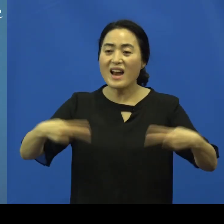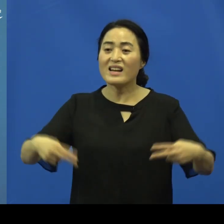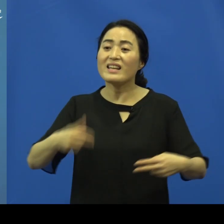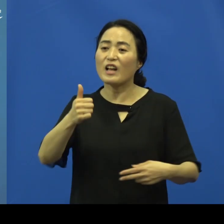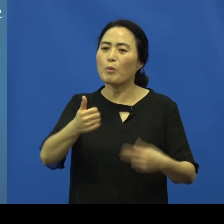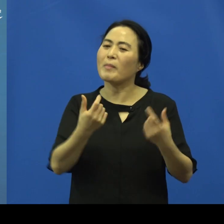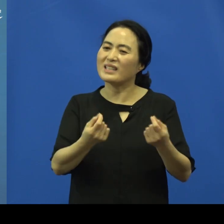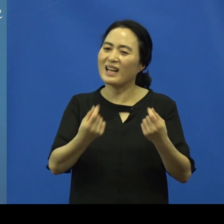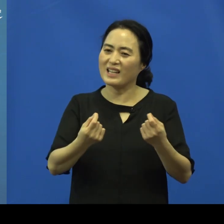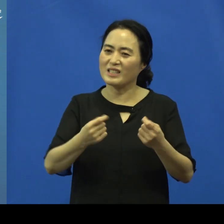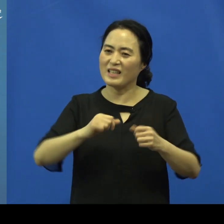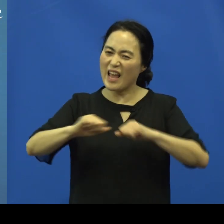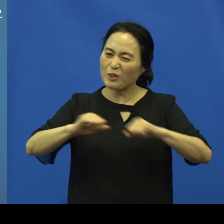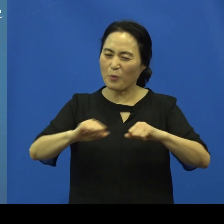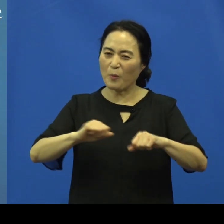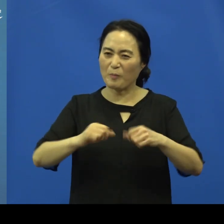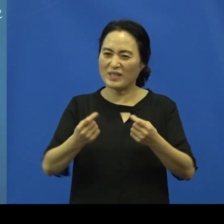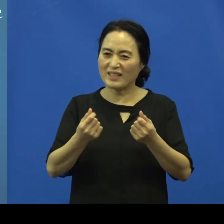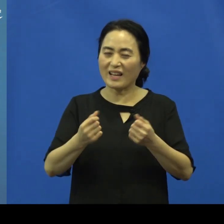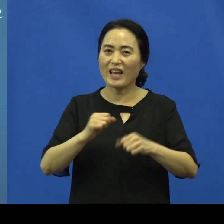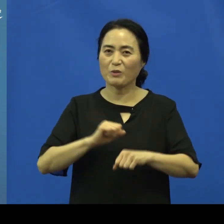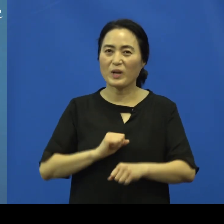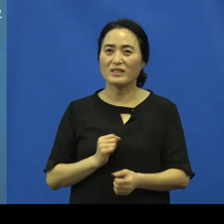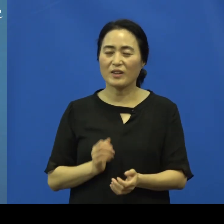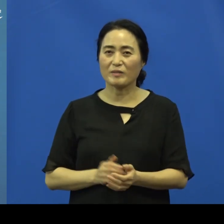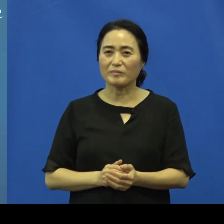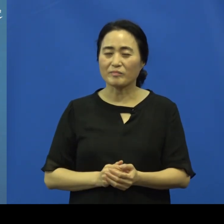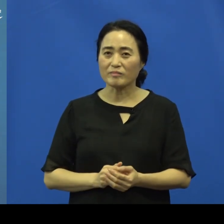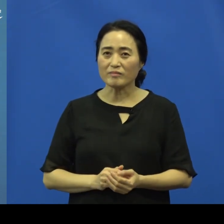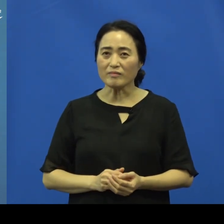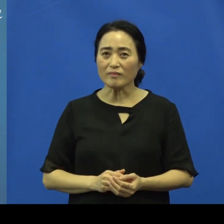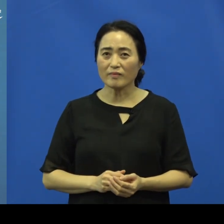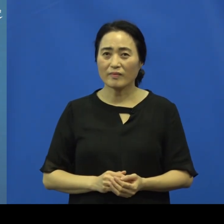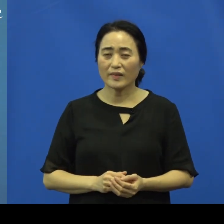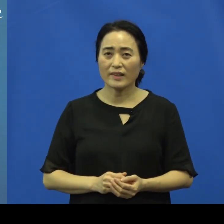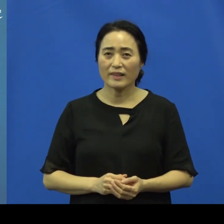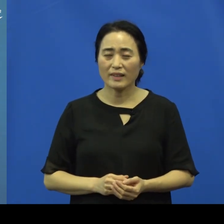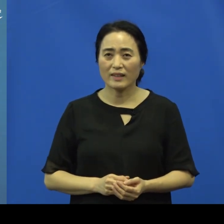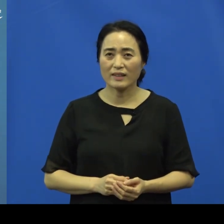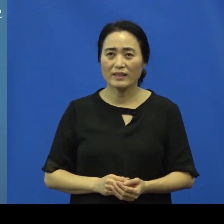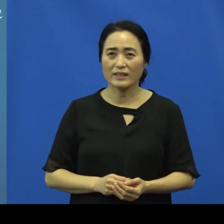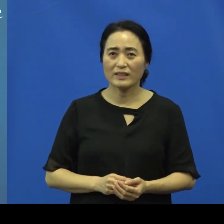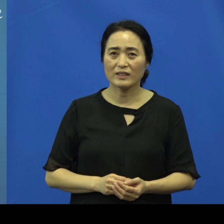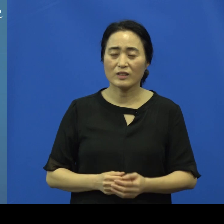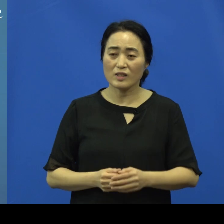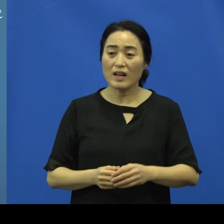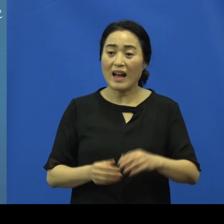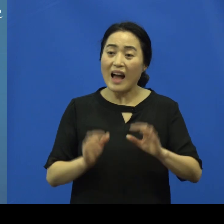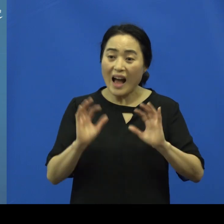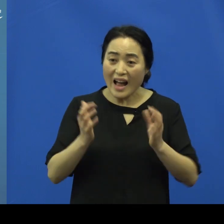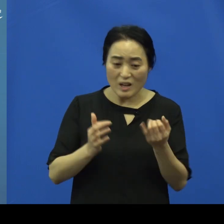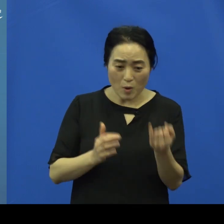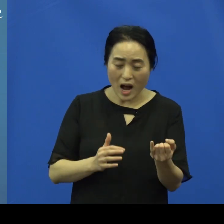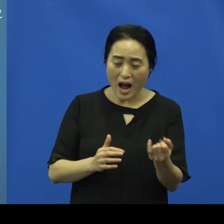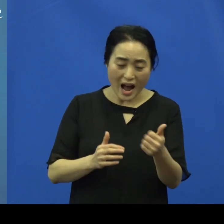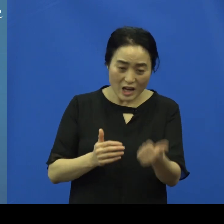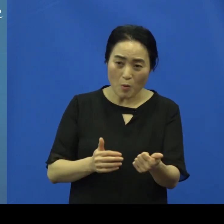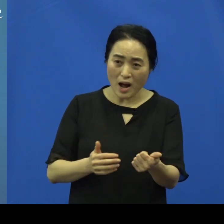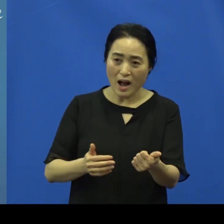그가 기도하고 있는 대상 위에 몸을 포개었다는 것은 그 아이와 동일체임을 나타내는 거예요.